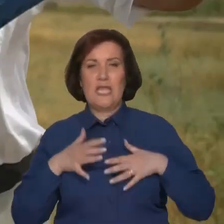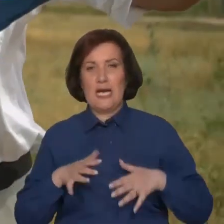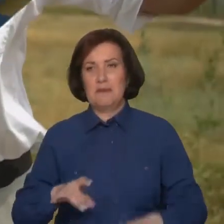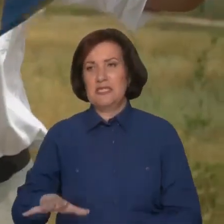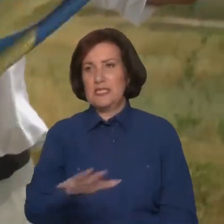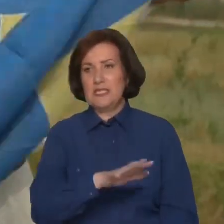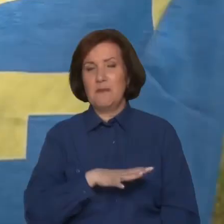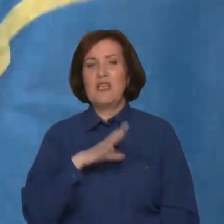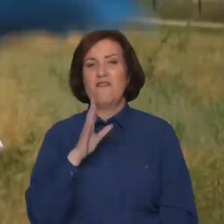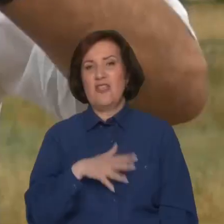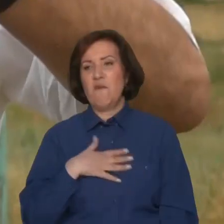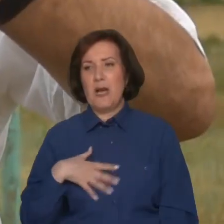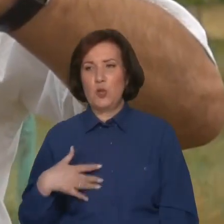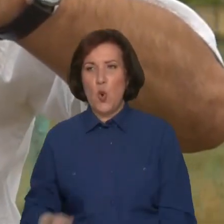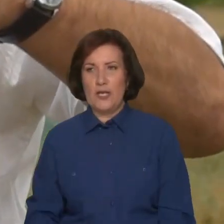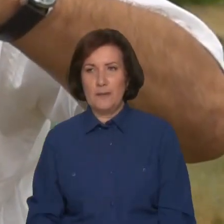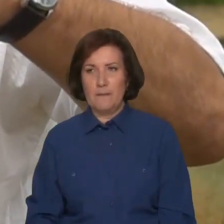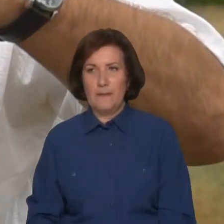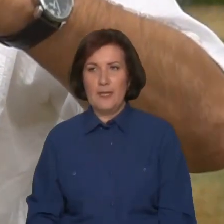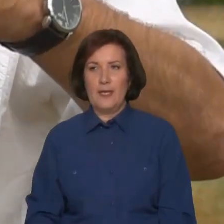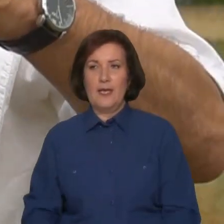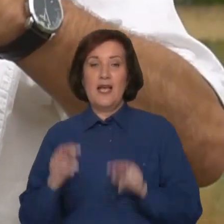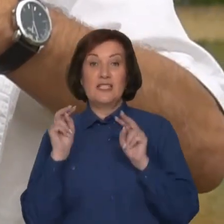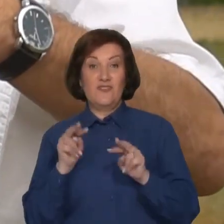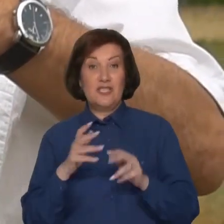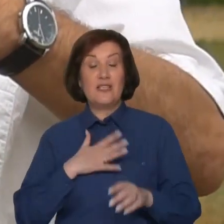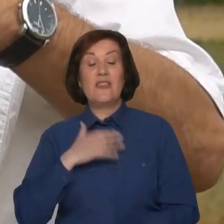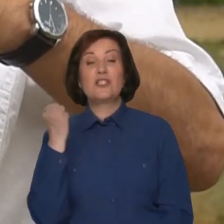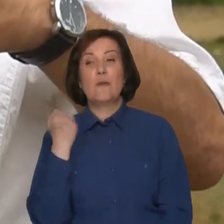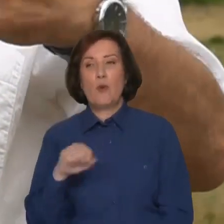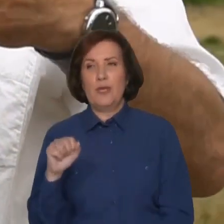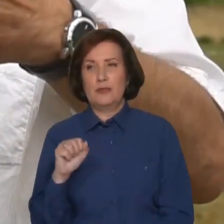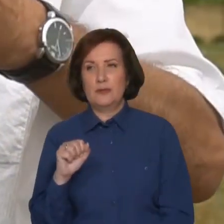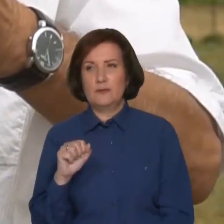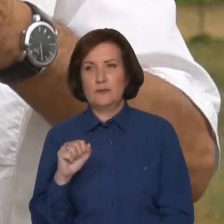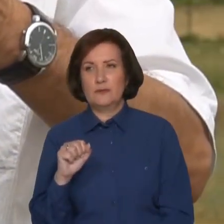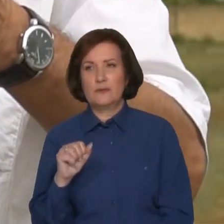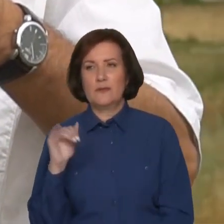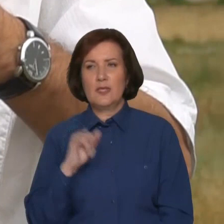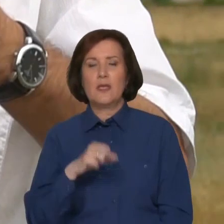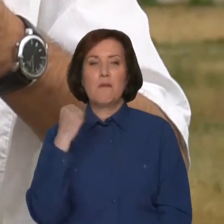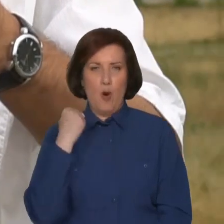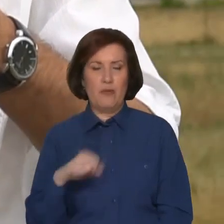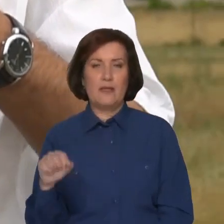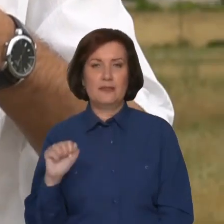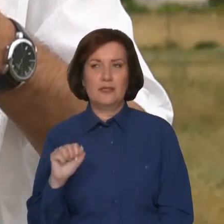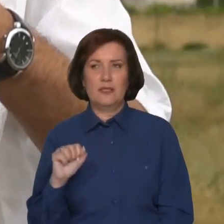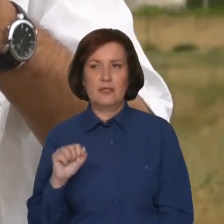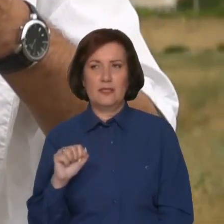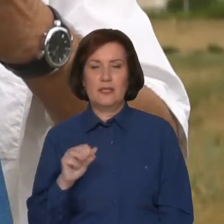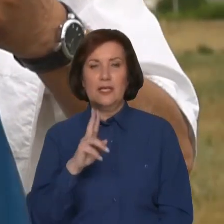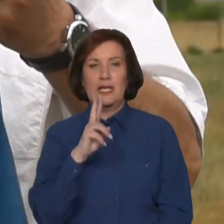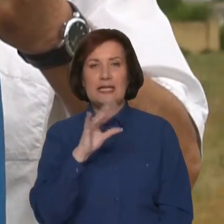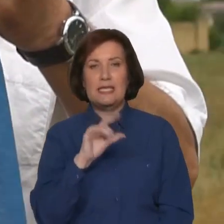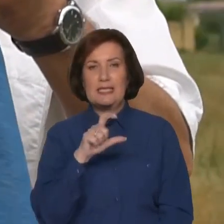землі у Євпаторії. Свідчитель нашої перемоги і перемоги